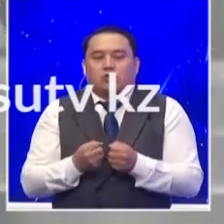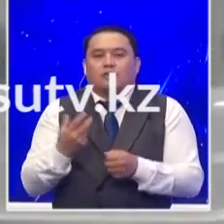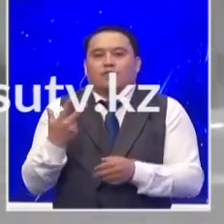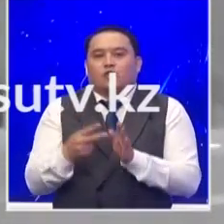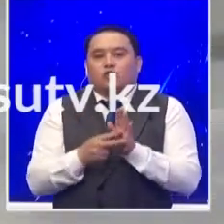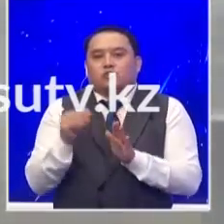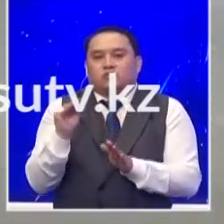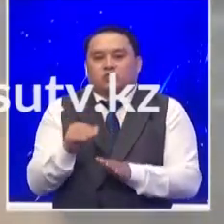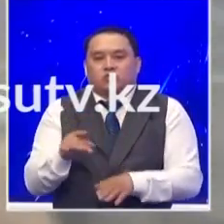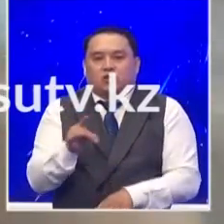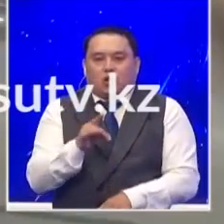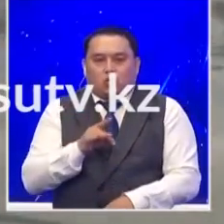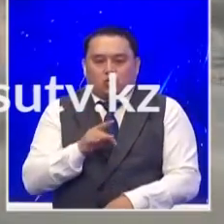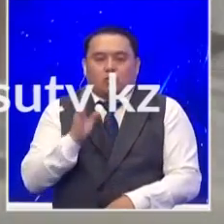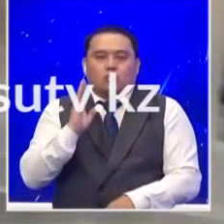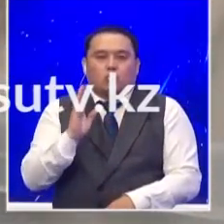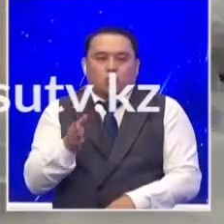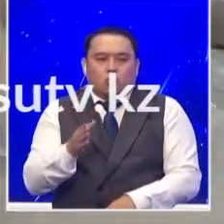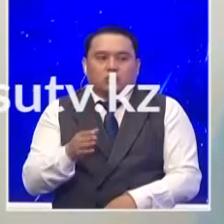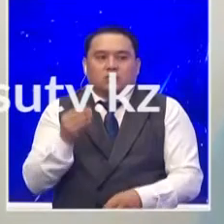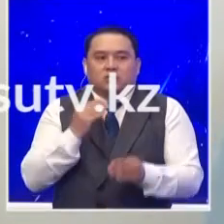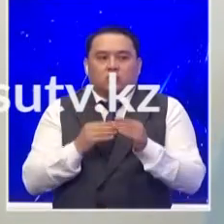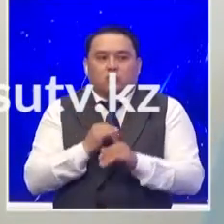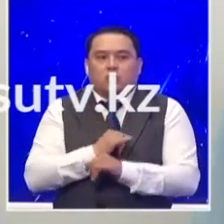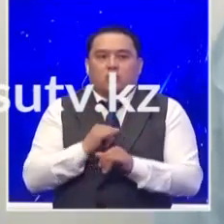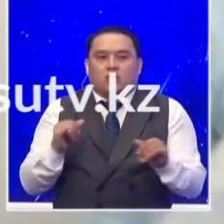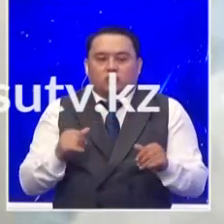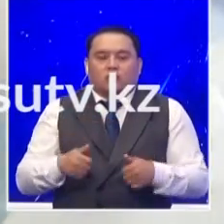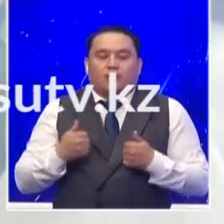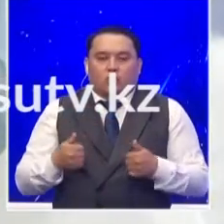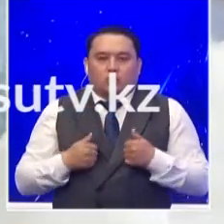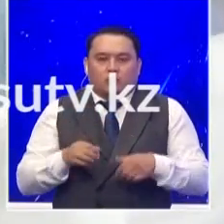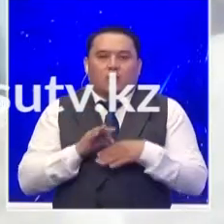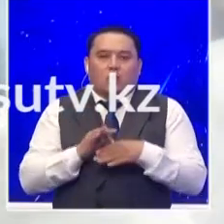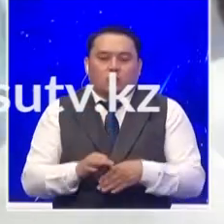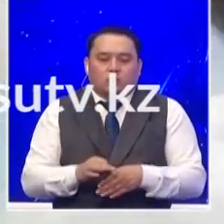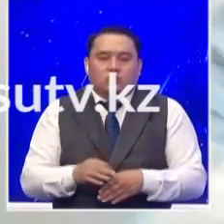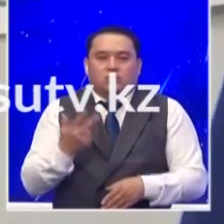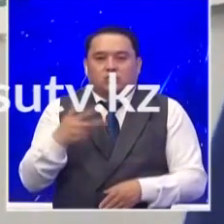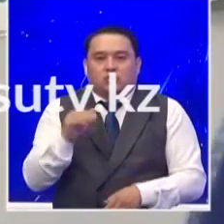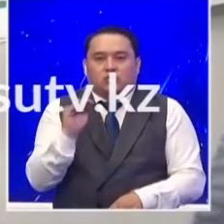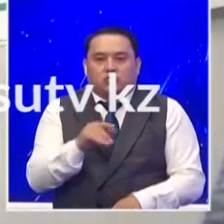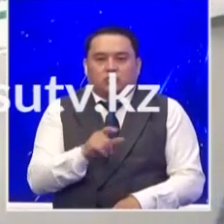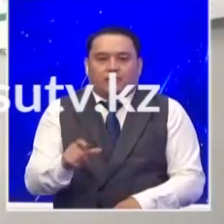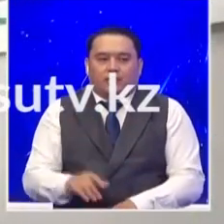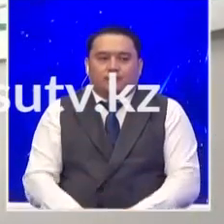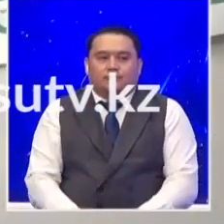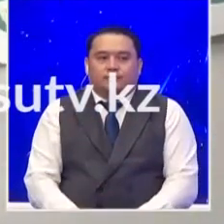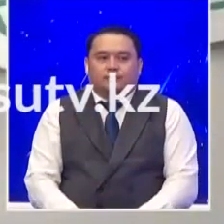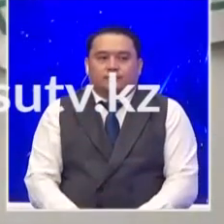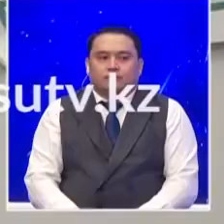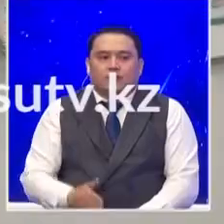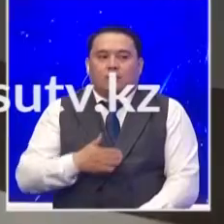8 тысяч жителей района. В скором времени искусственное повышение иммунитета будет проведено еще для 30 тысяч граждан. Мы